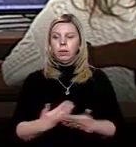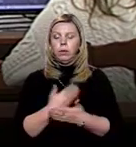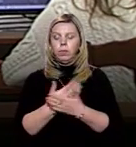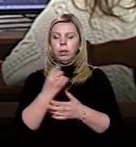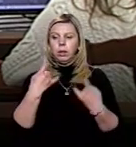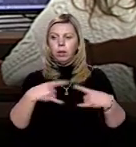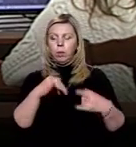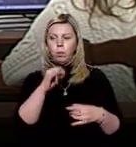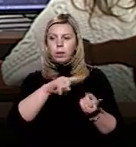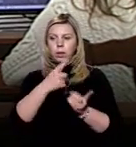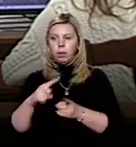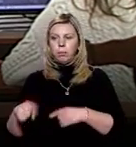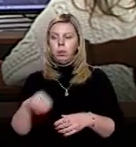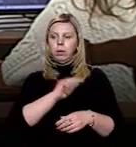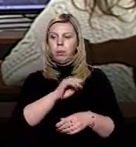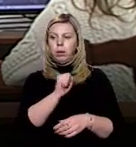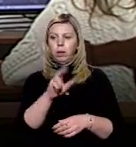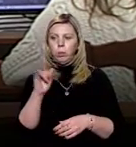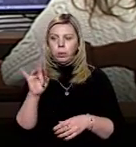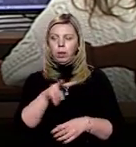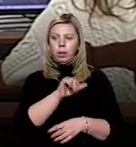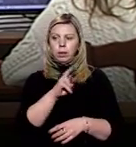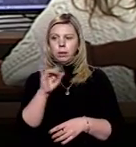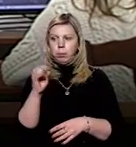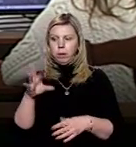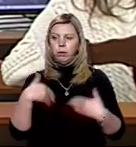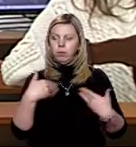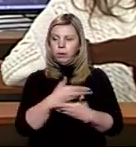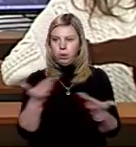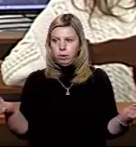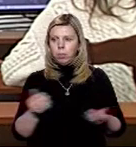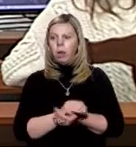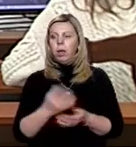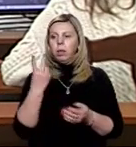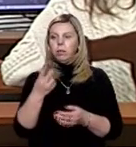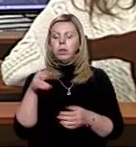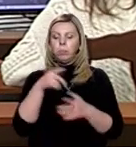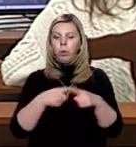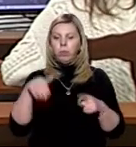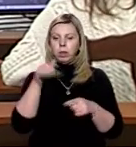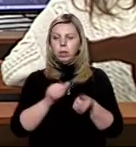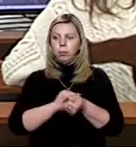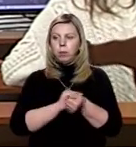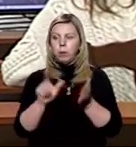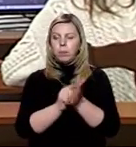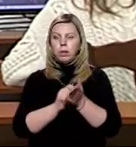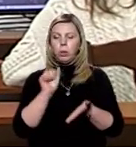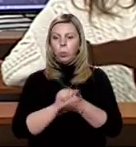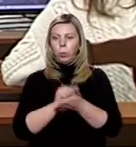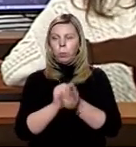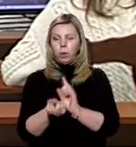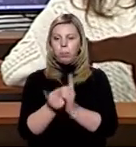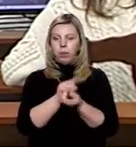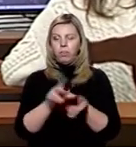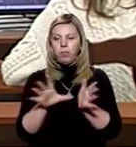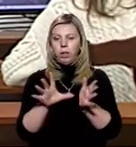Це новини на телеканалі ЮА Закарпаття, у студії Андріана Курта та Лариса Цибуленко. Вітаємо. Понад 2,5 тисячі паперових пенсійних документів